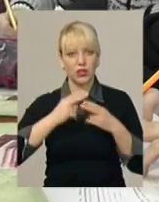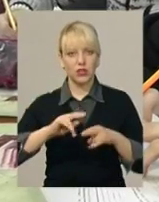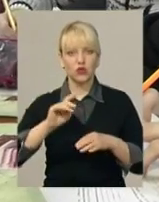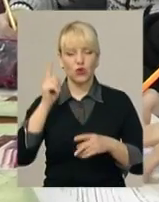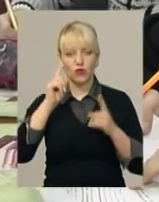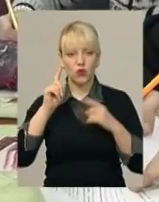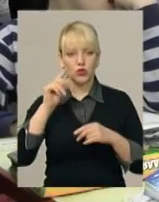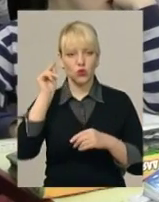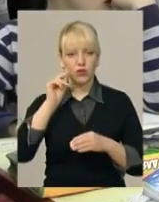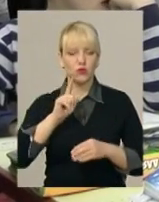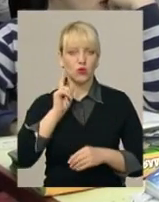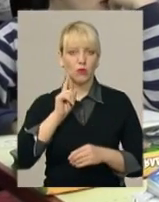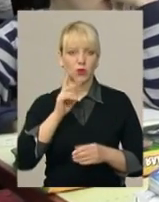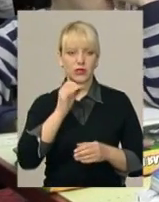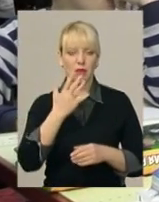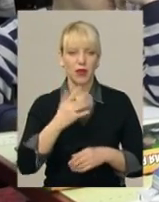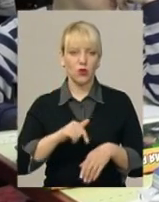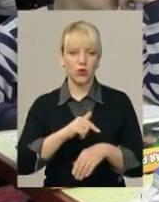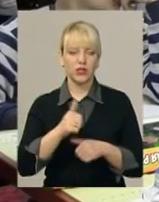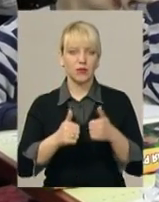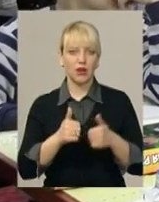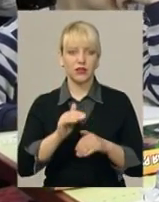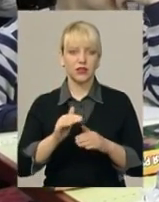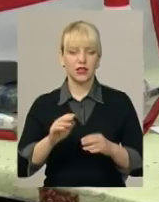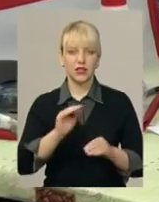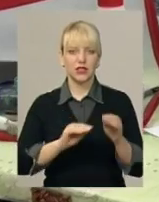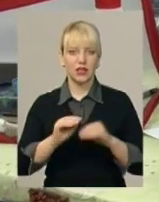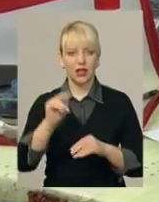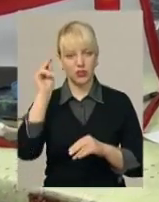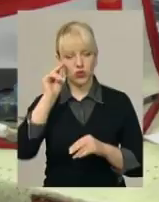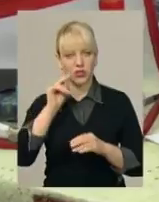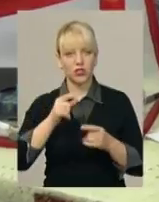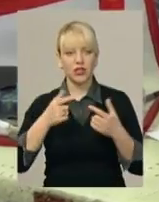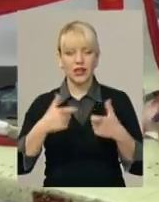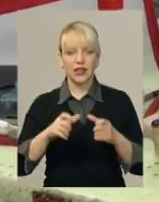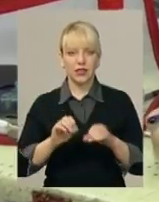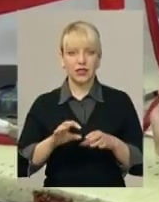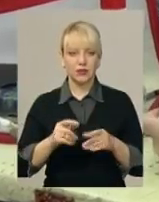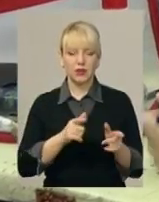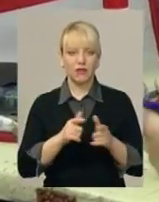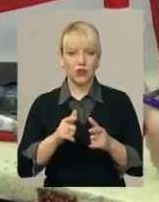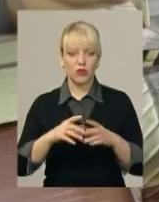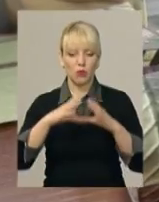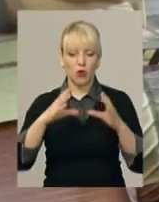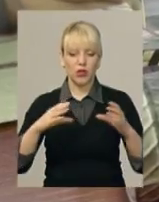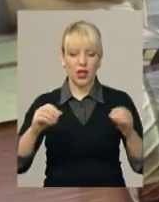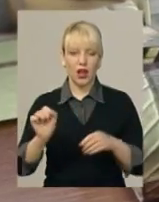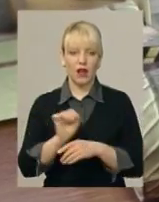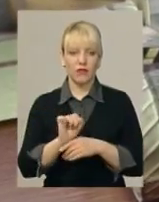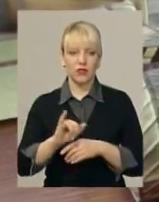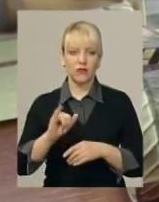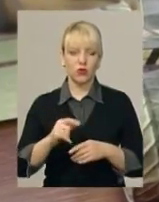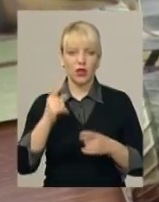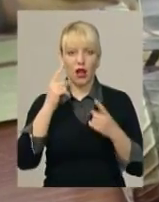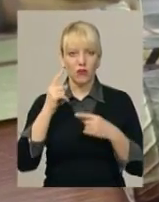творчості учнівської молоді. За 5 годин змагань діти склали теоретичний іспит, виготовили модель автівки та створили авторську аплікацію.